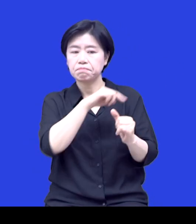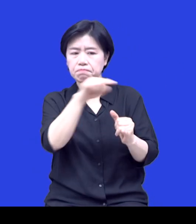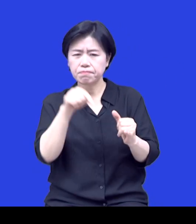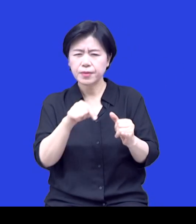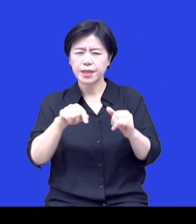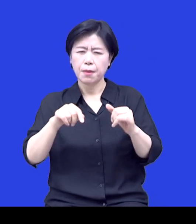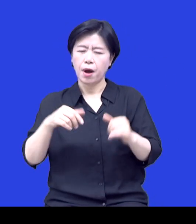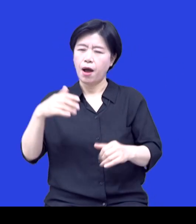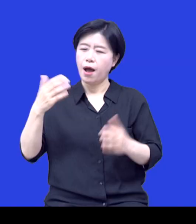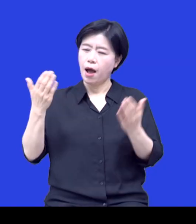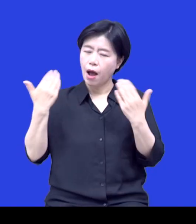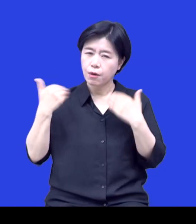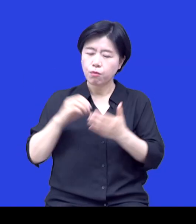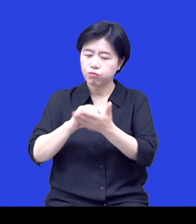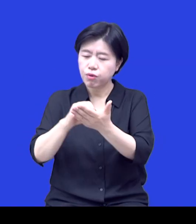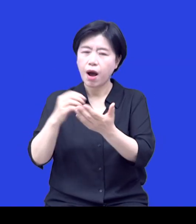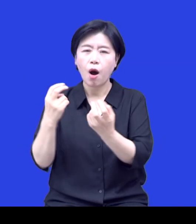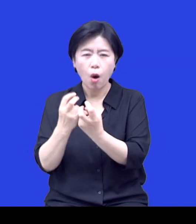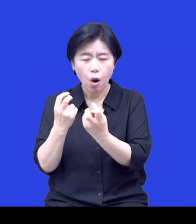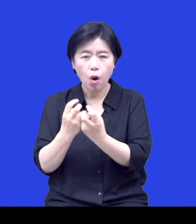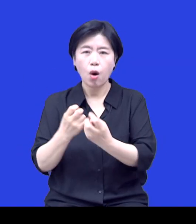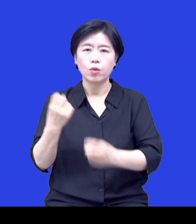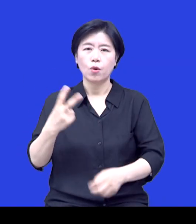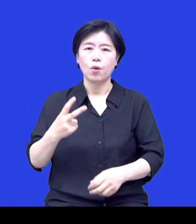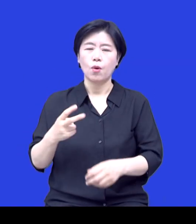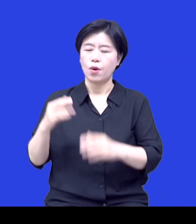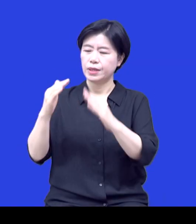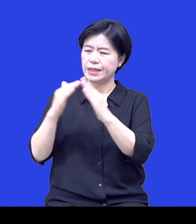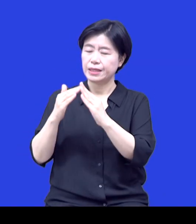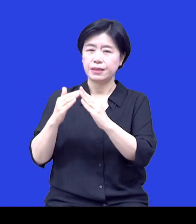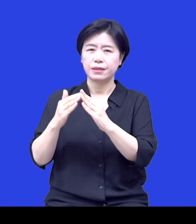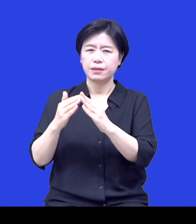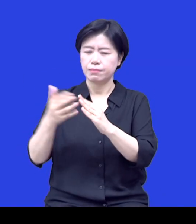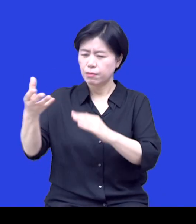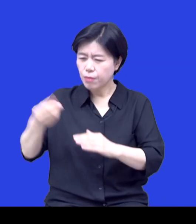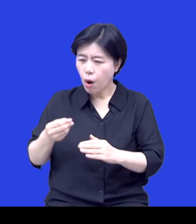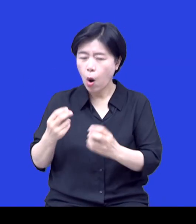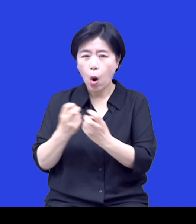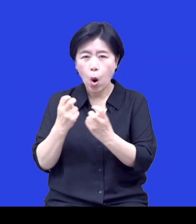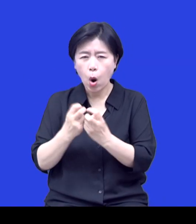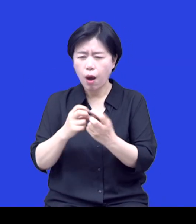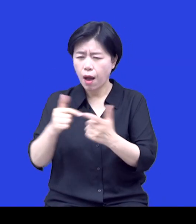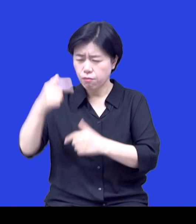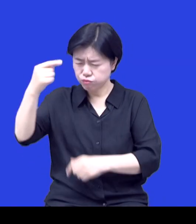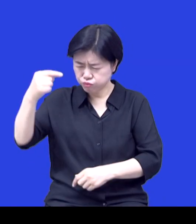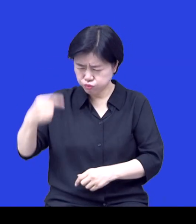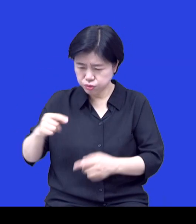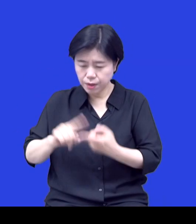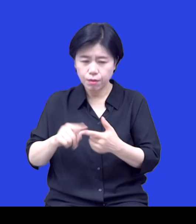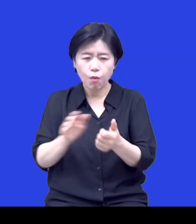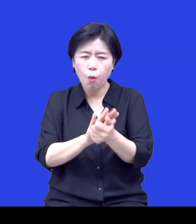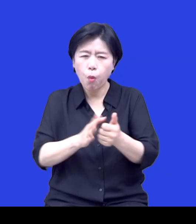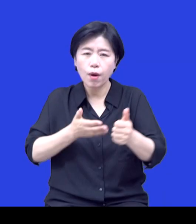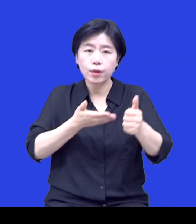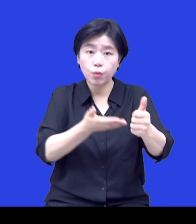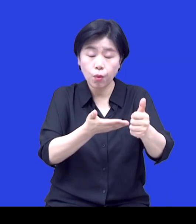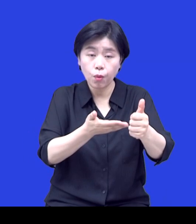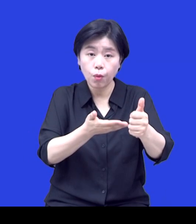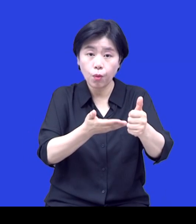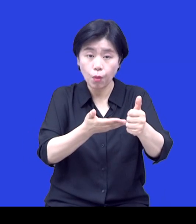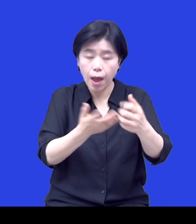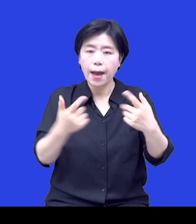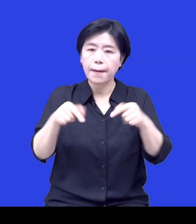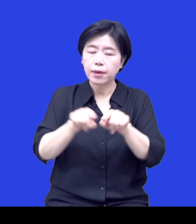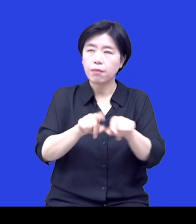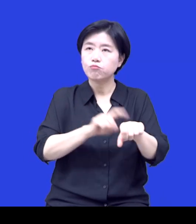다 해가지고 이렇게 맞아요. 안착시켜 놓으면 6개월 있다가 큰 교회 가죠. 은혜 받겠다 큰 교회를 가요. 맞아요. 그러면 내 가슴에 분노가 일어나는 거야.